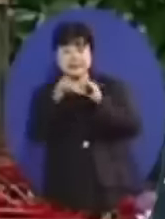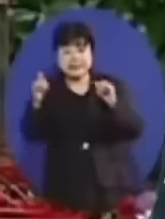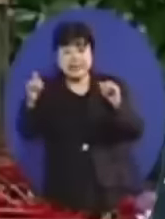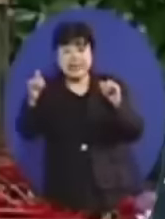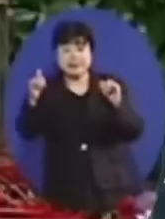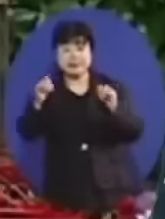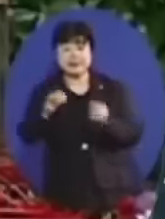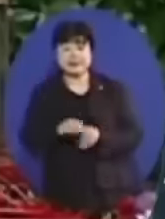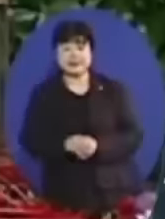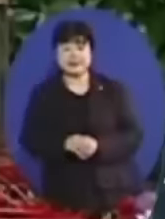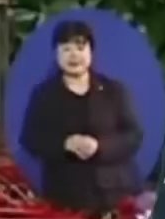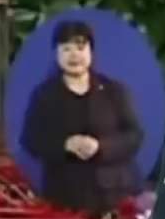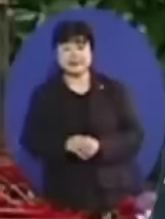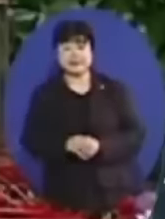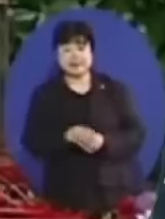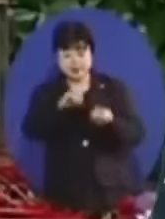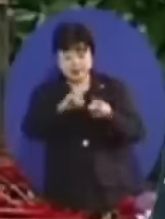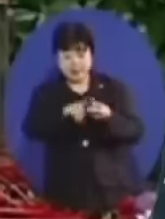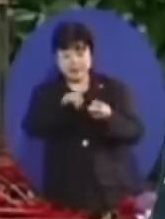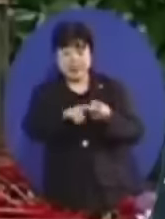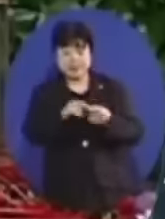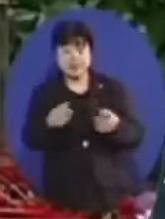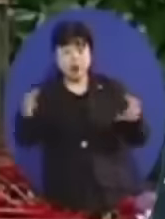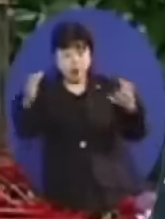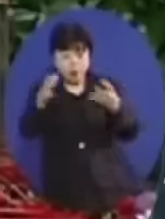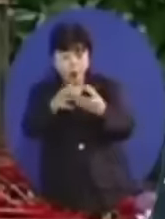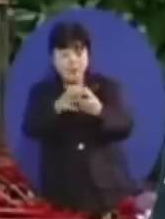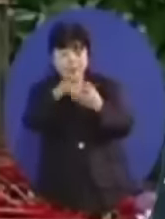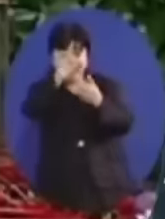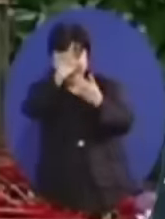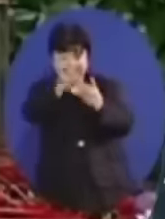이러한 성향 때문에 사람들이 모이기만 하면은